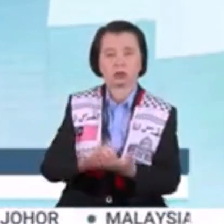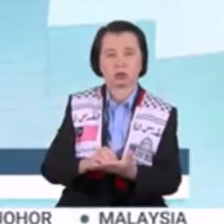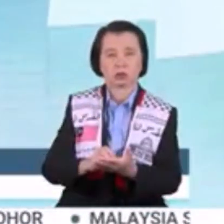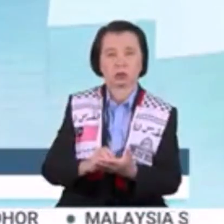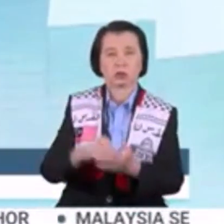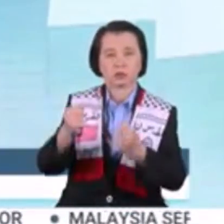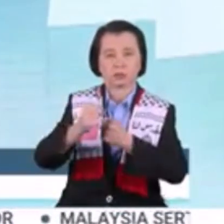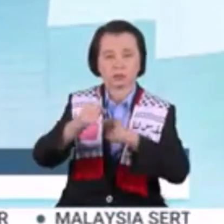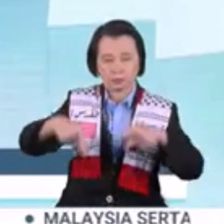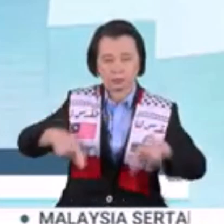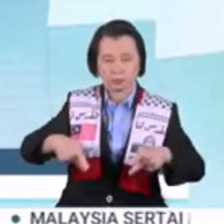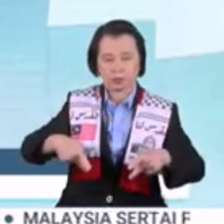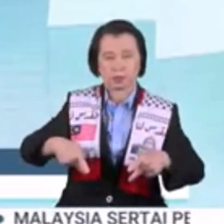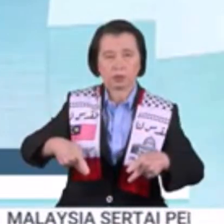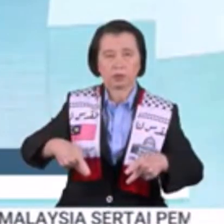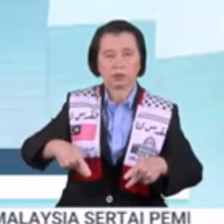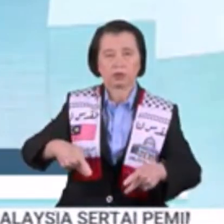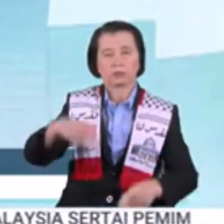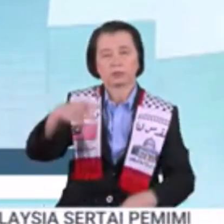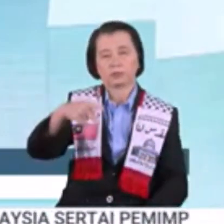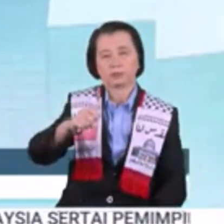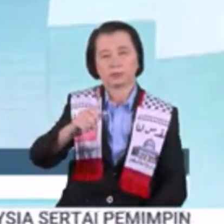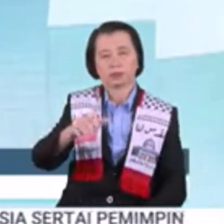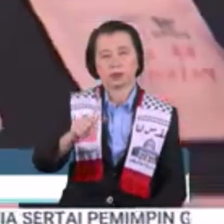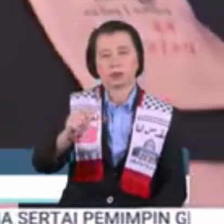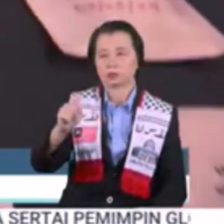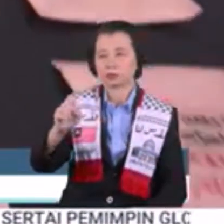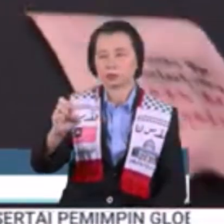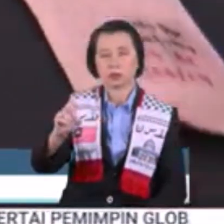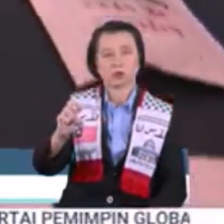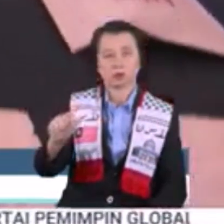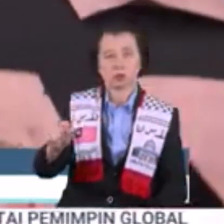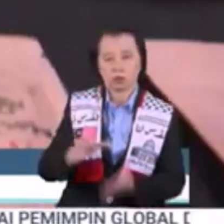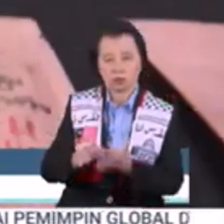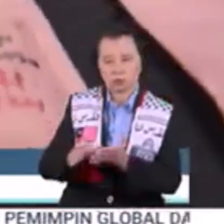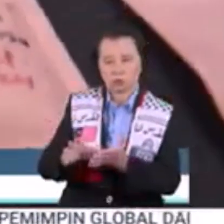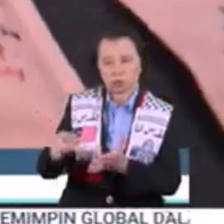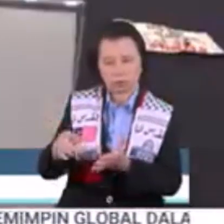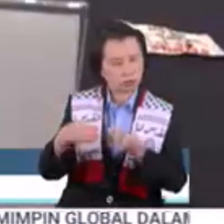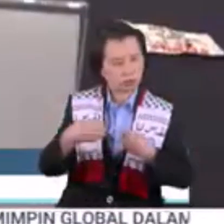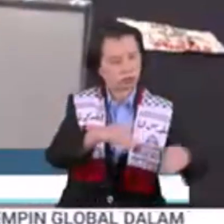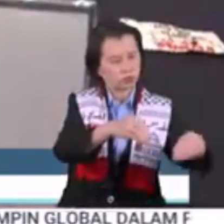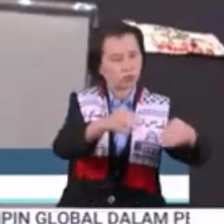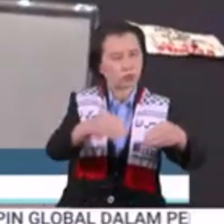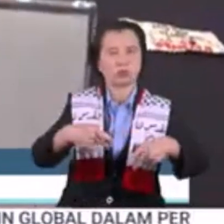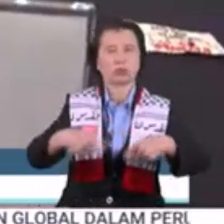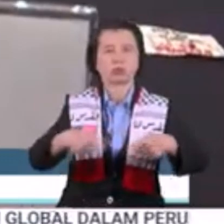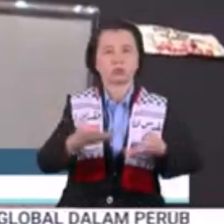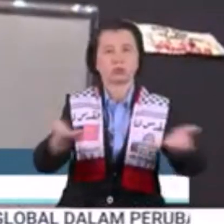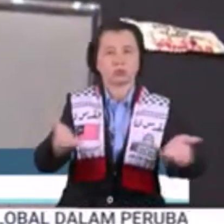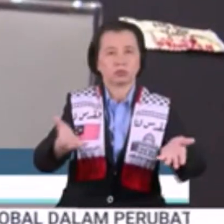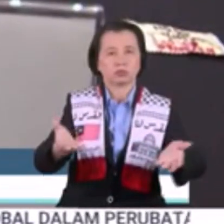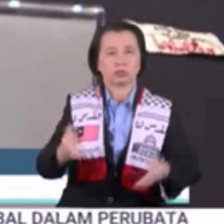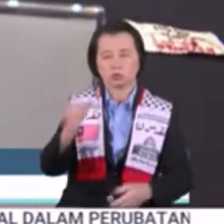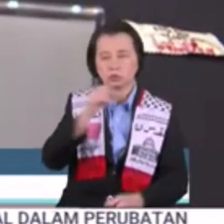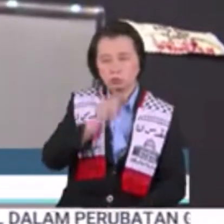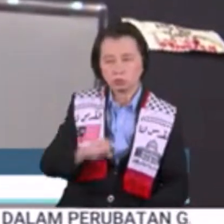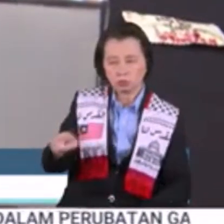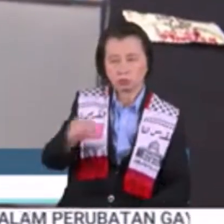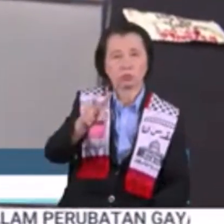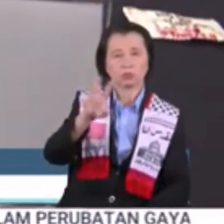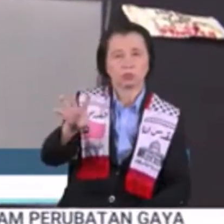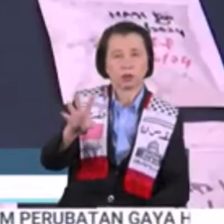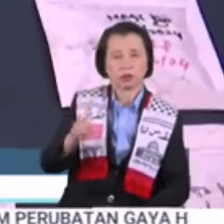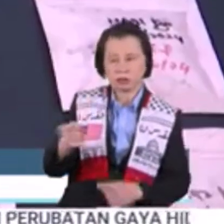sebuah pangsapuri di Paya Terubong. Siasatan mendapati dadah terbabit dijual di pasaran tempatan. Suspek berusia 24 tahun itu turut